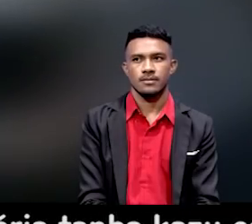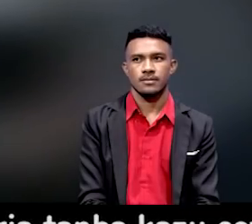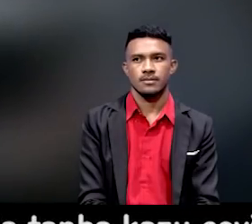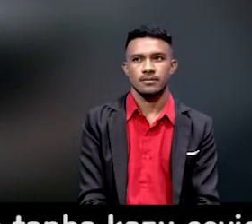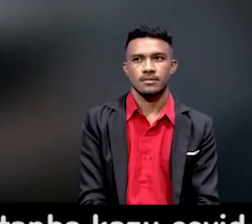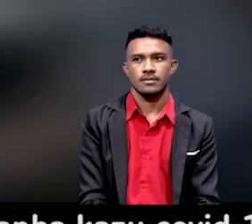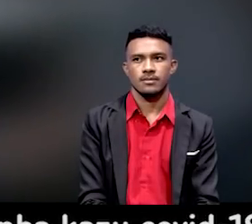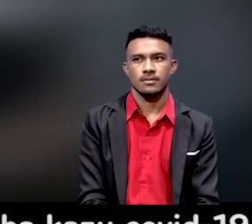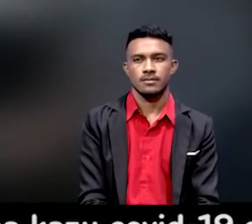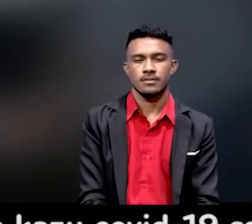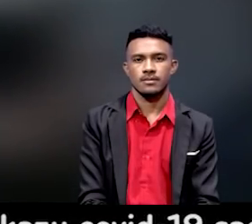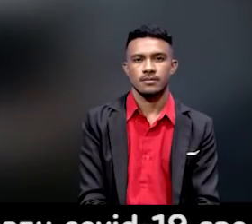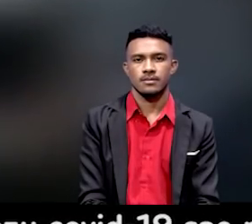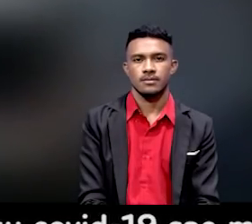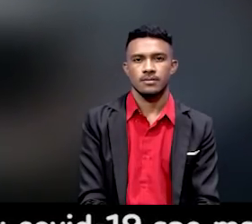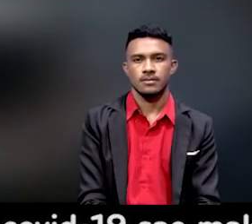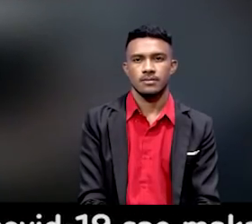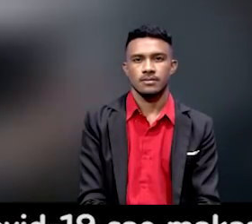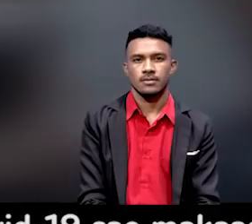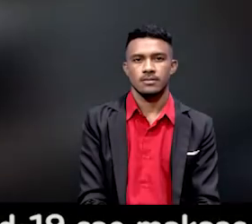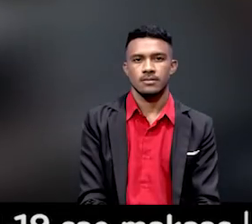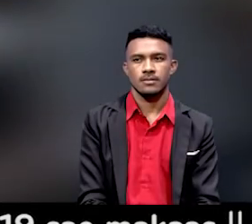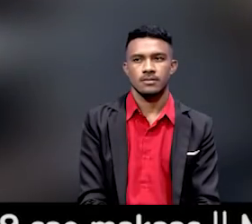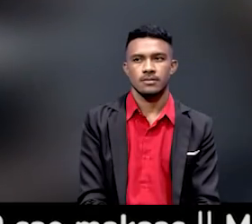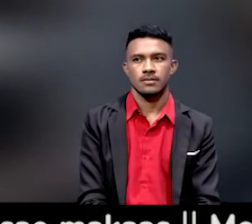que salen del corazón.